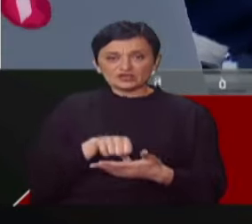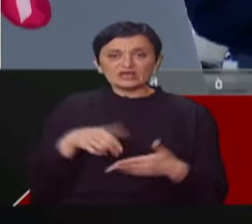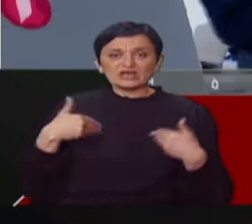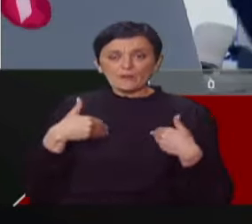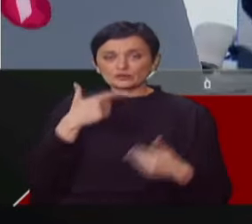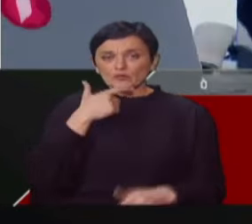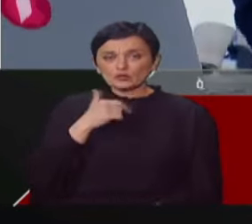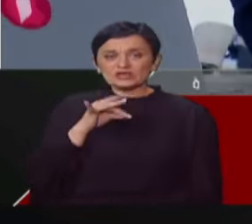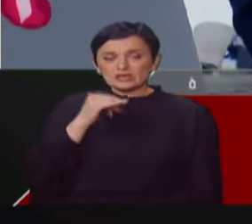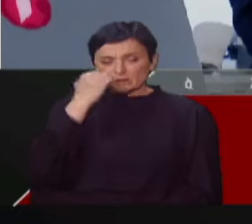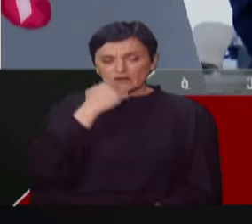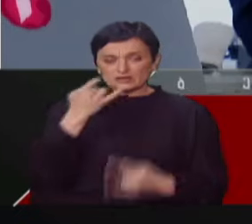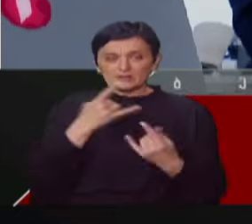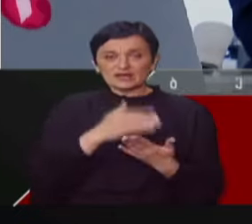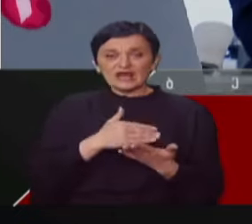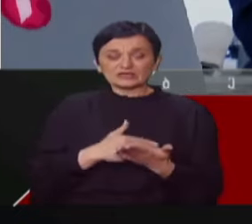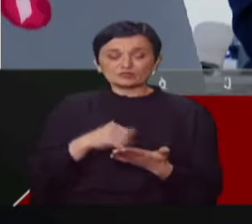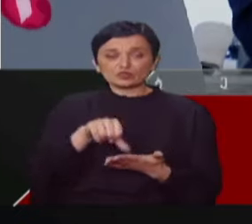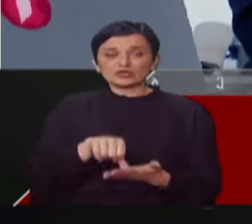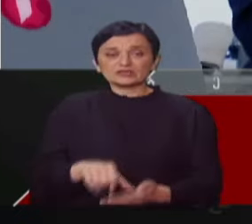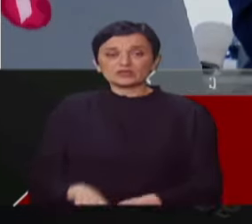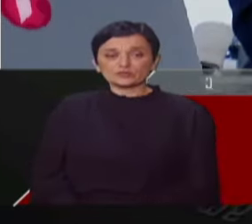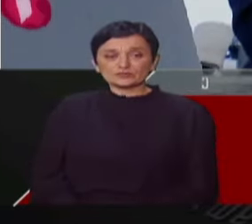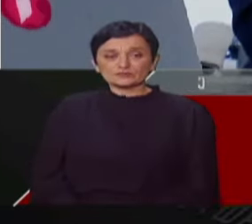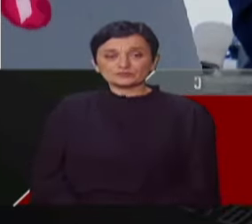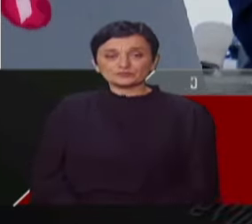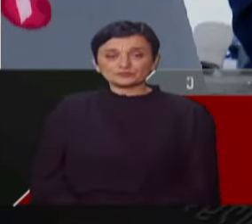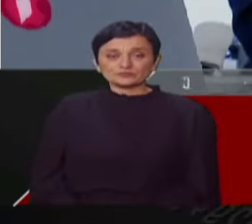Camargiu, batumă irakli magloba gadace mașimona tileobistuis.